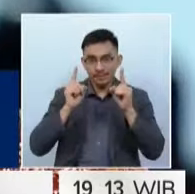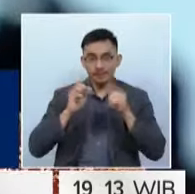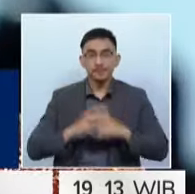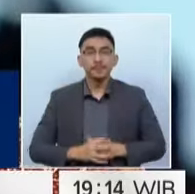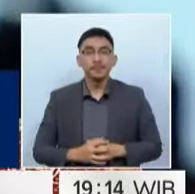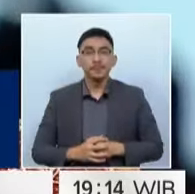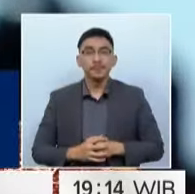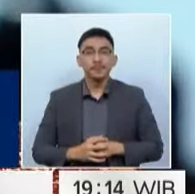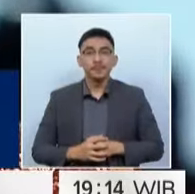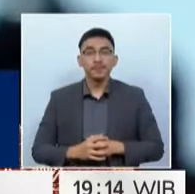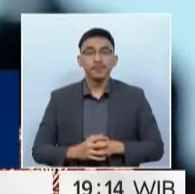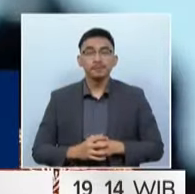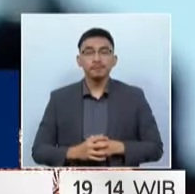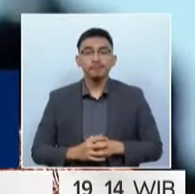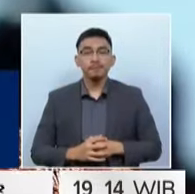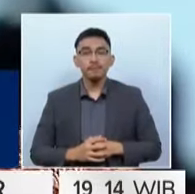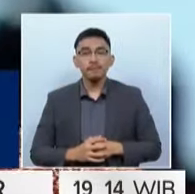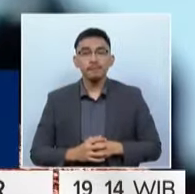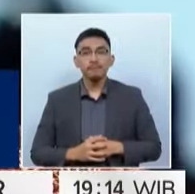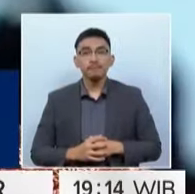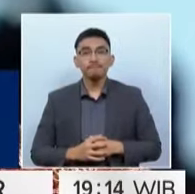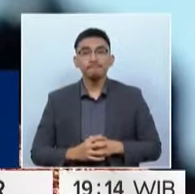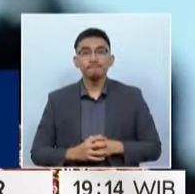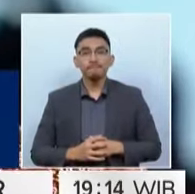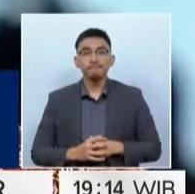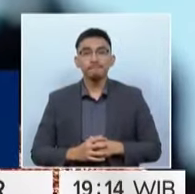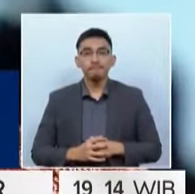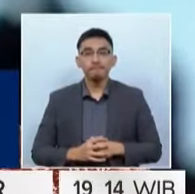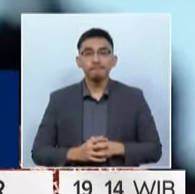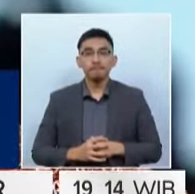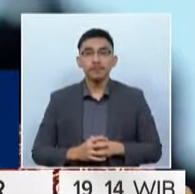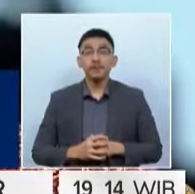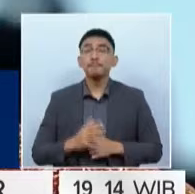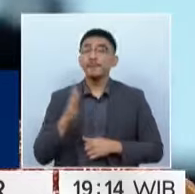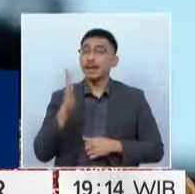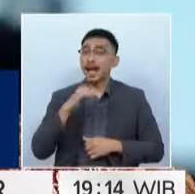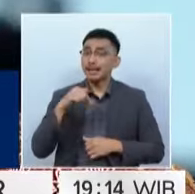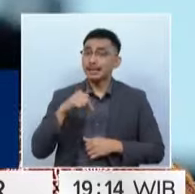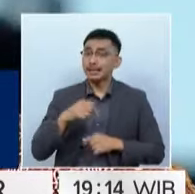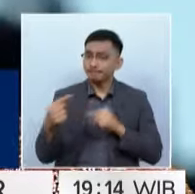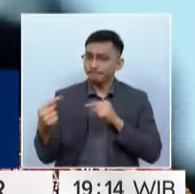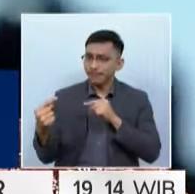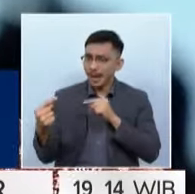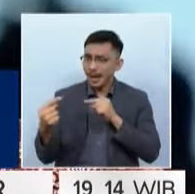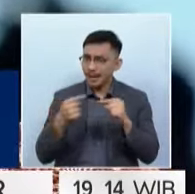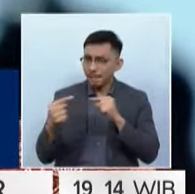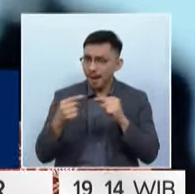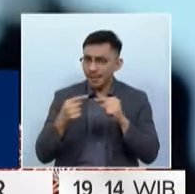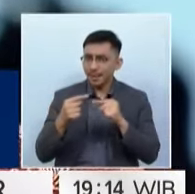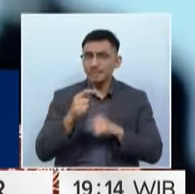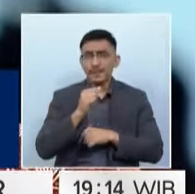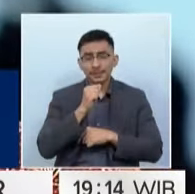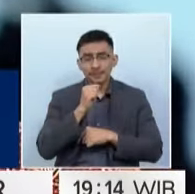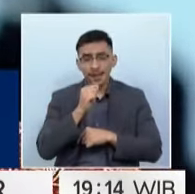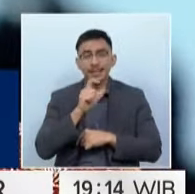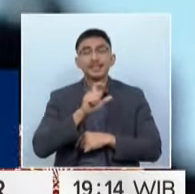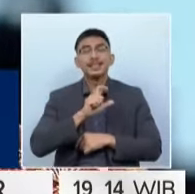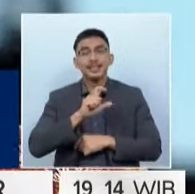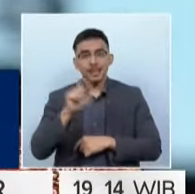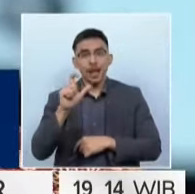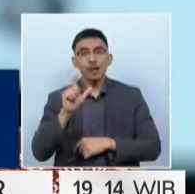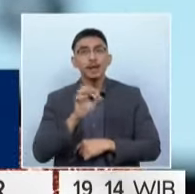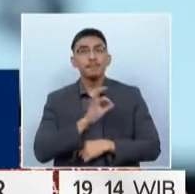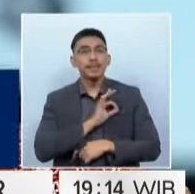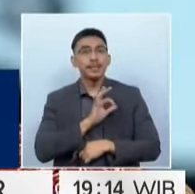geopolitik pada kesempatan nanti yang akan berdebat adalah masing-masing calon presiden Oleh